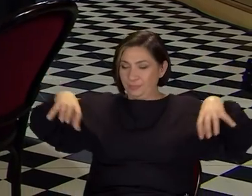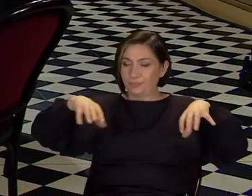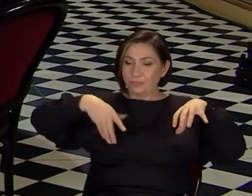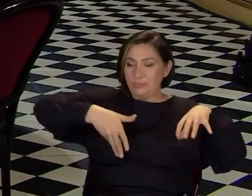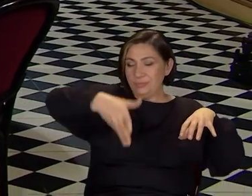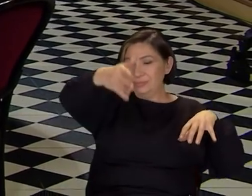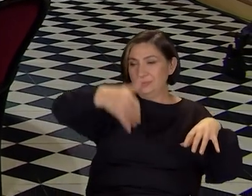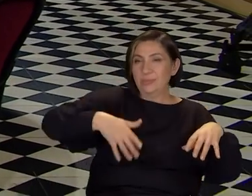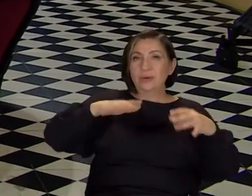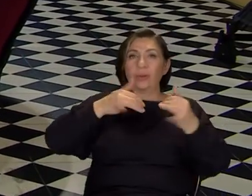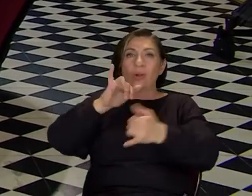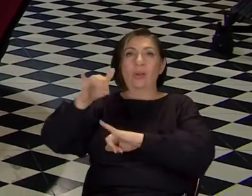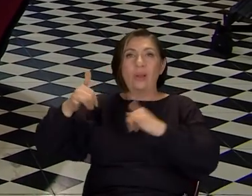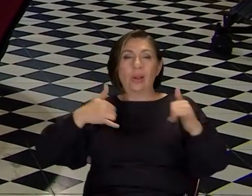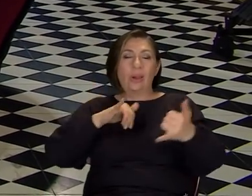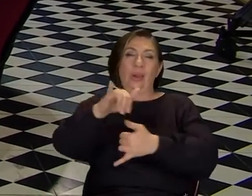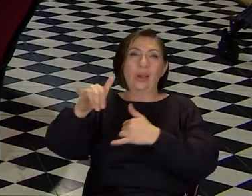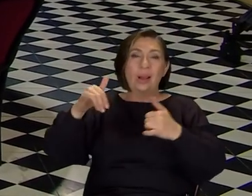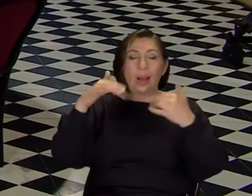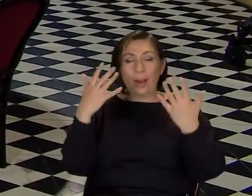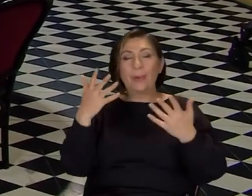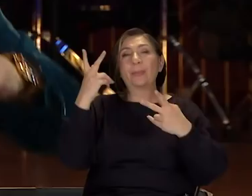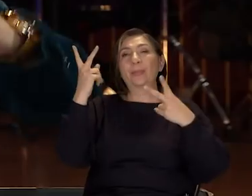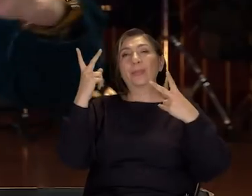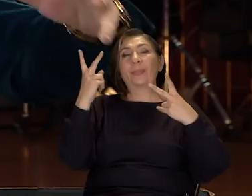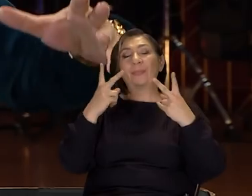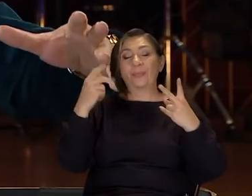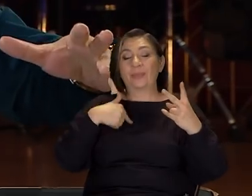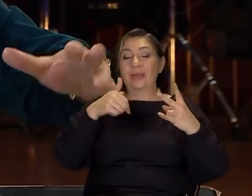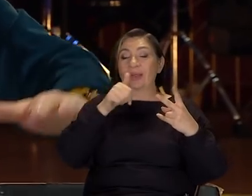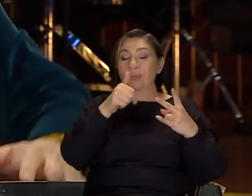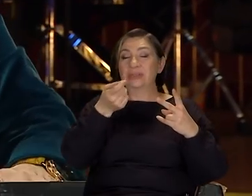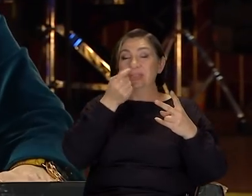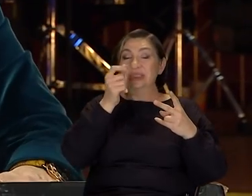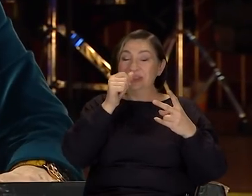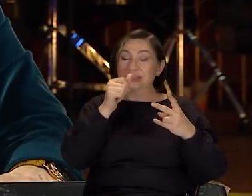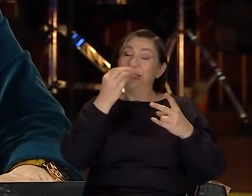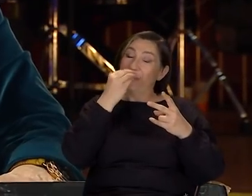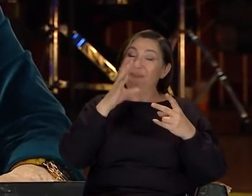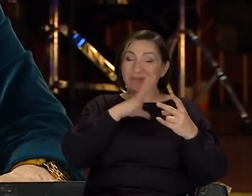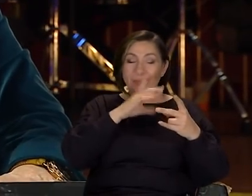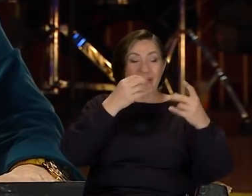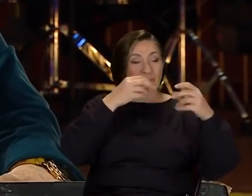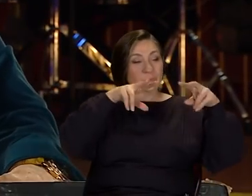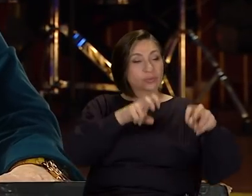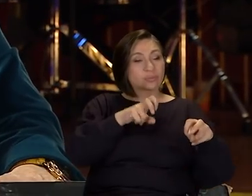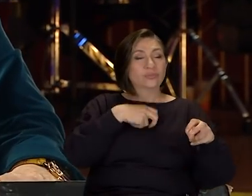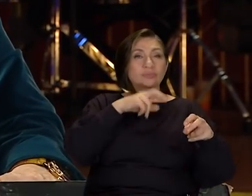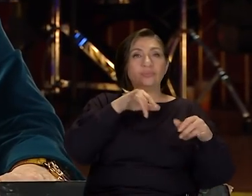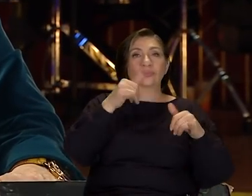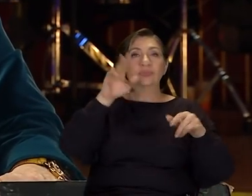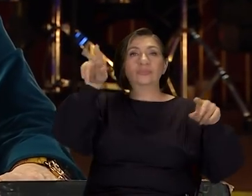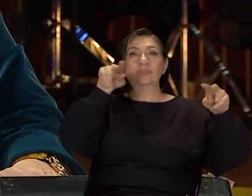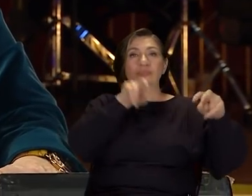arasında sahnede oynuyoruz oyunu. Fakat mesela ben yemekli içmekli dedim ya, mesela yemek yenilen bir masada oturuyorum, çıkıyorum, oynuyorum,